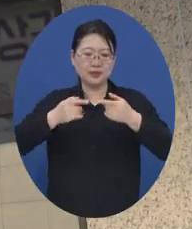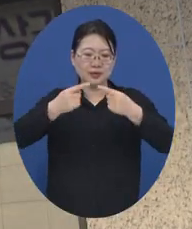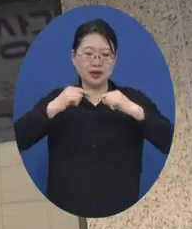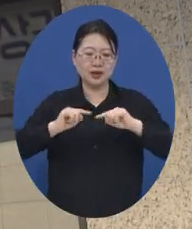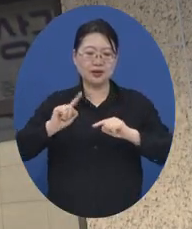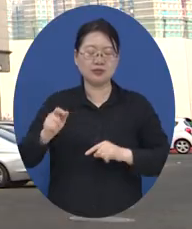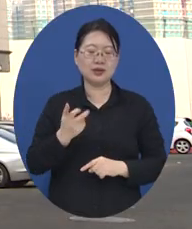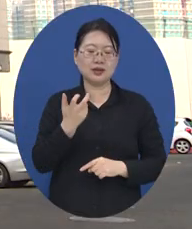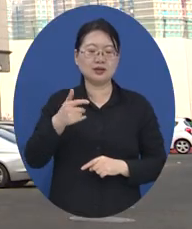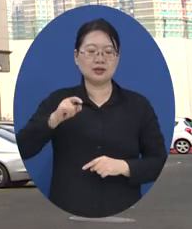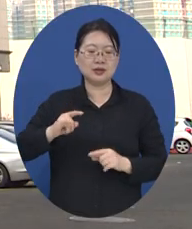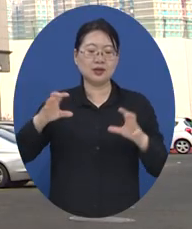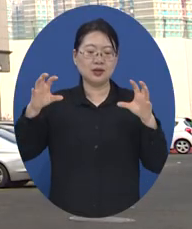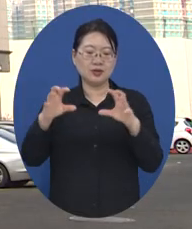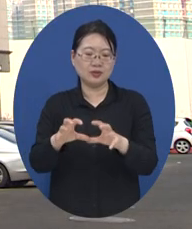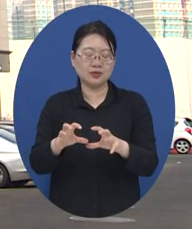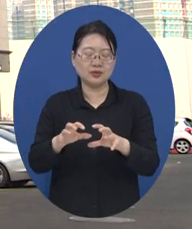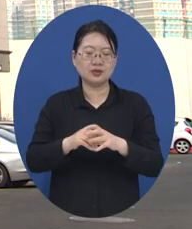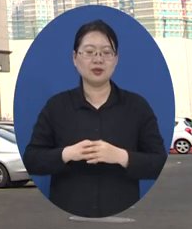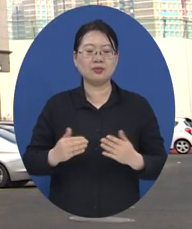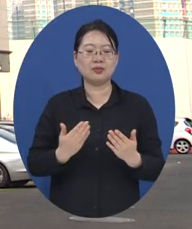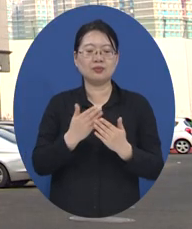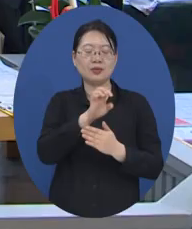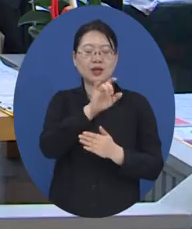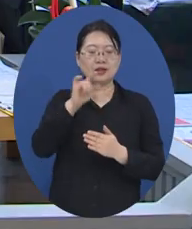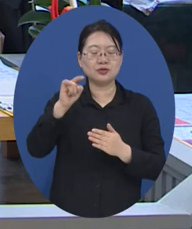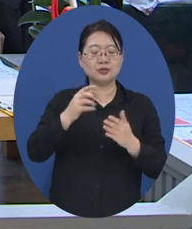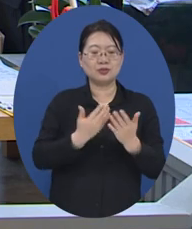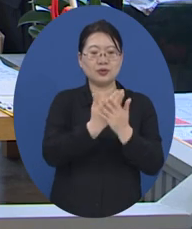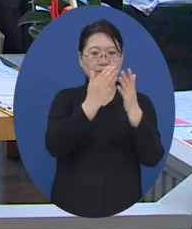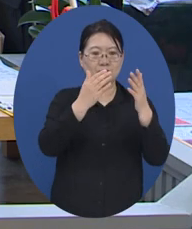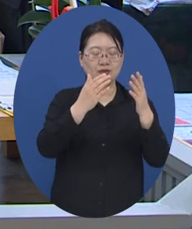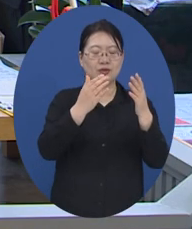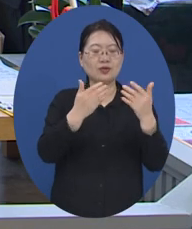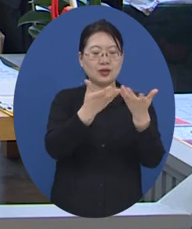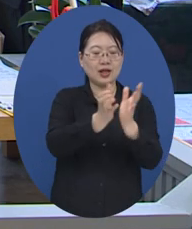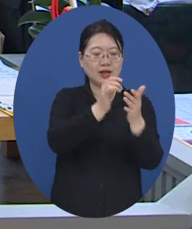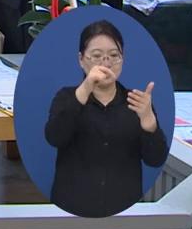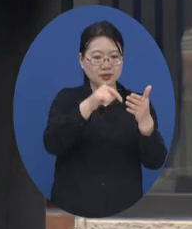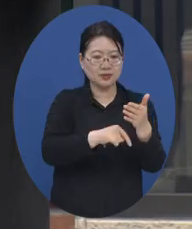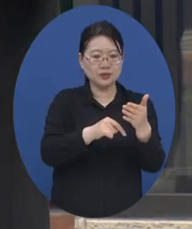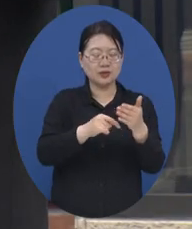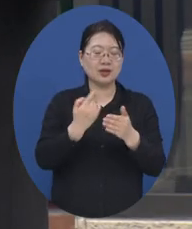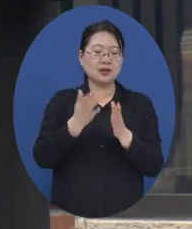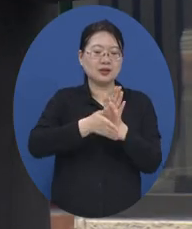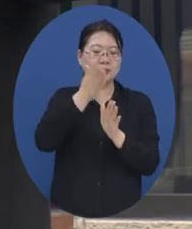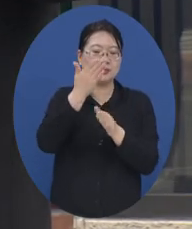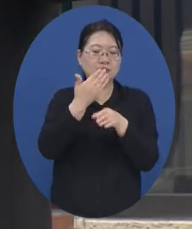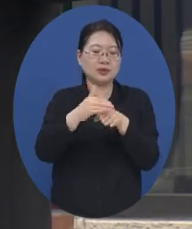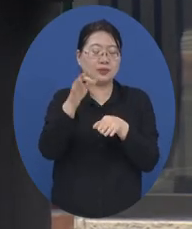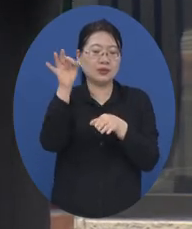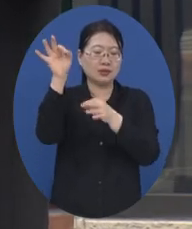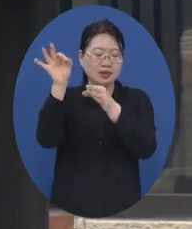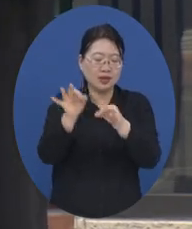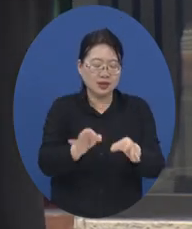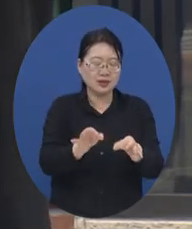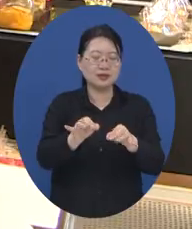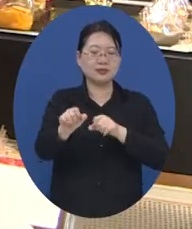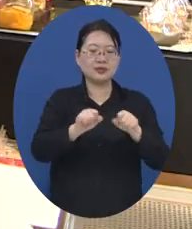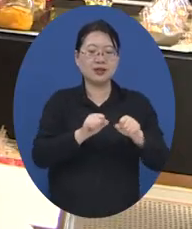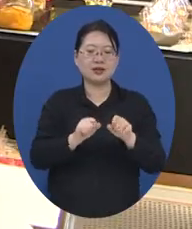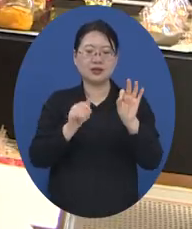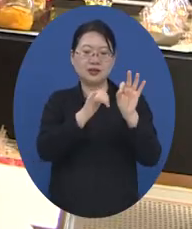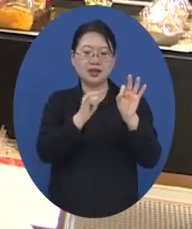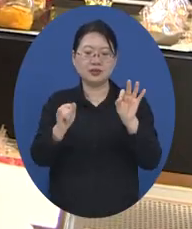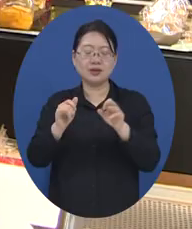점포가 보인 파주운정 가람 상가번영회 도 임대로 이나 운동의 적극적입니다 10명의 건물주가 열 세 곳의